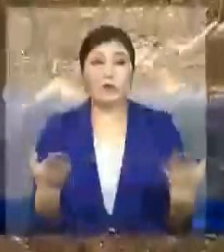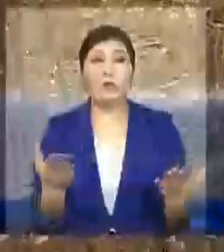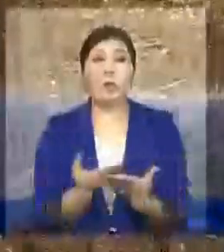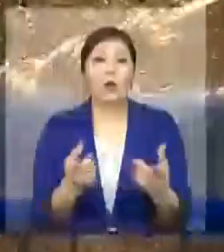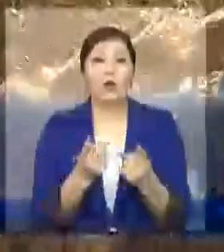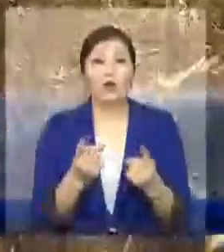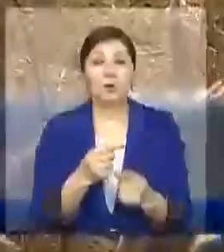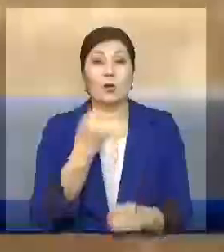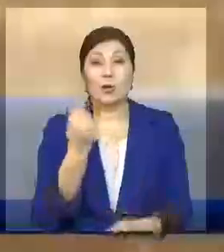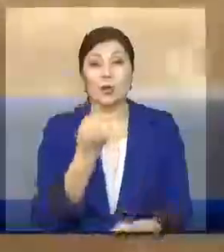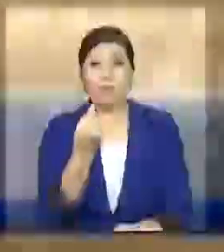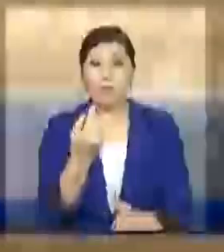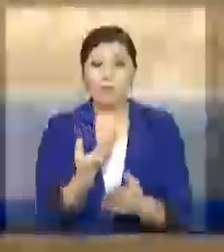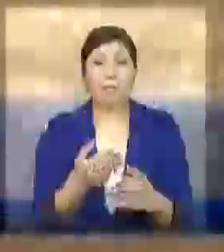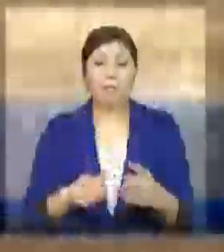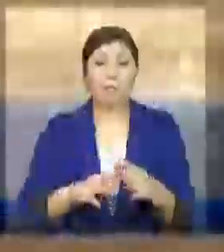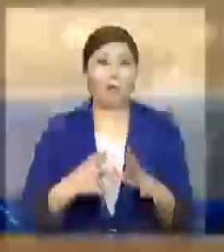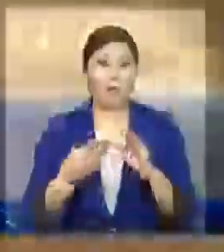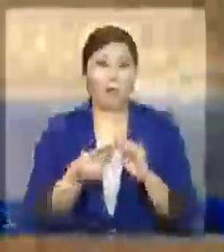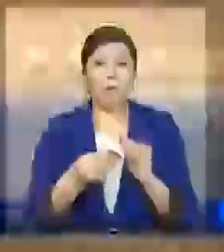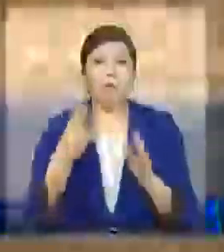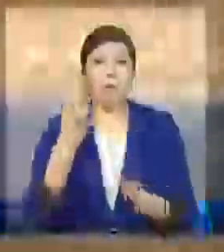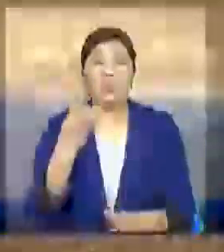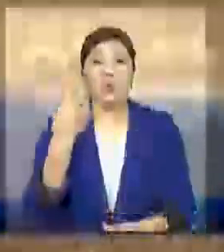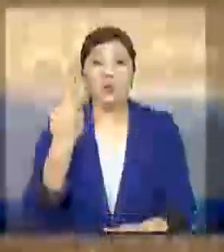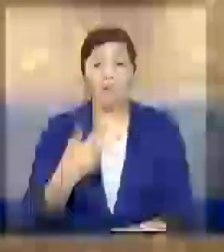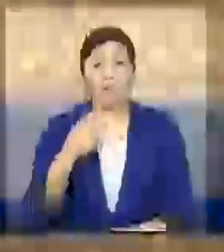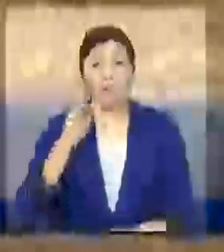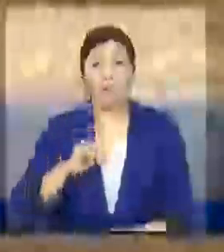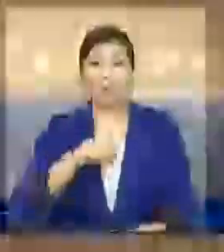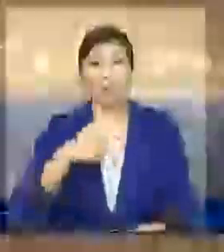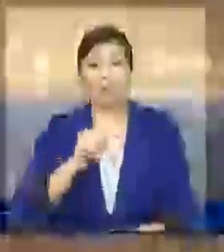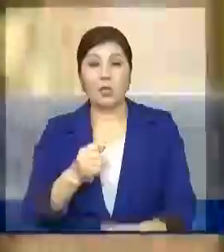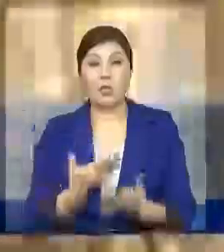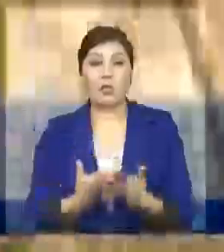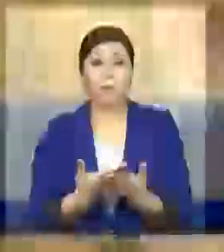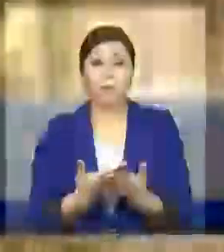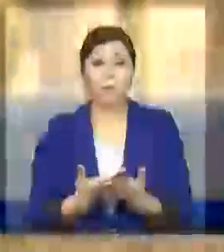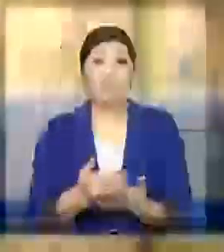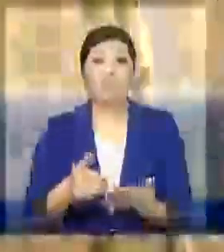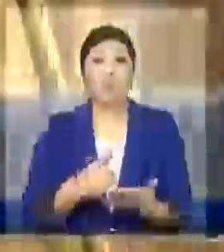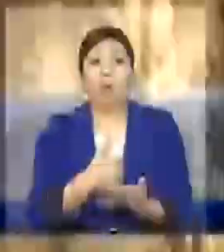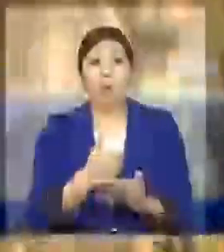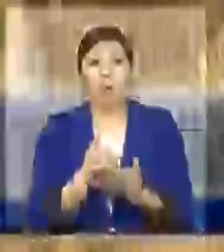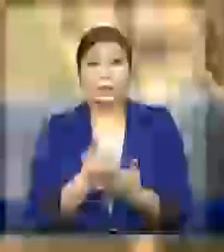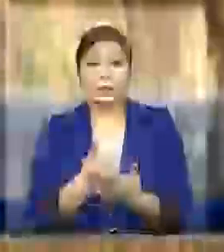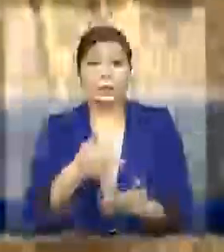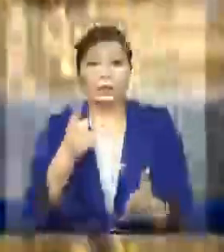касается зерна, то общие площади текущего года составили около 430 тысяч гектаров. По оперативным данным, было намолочено свыше